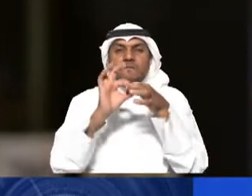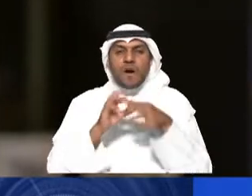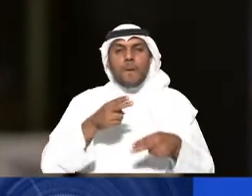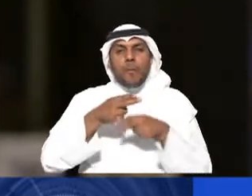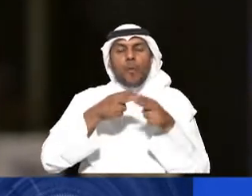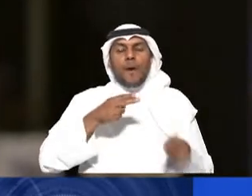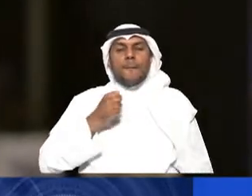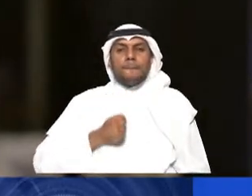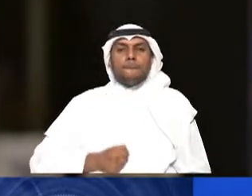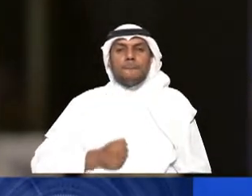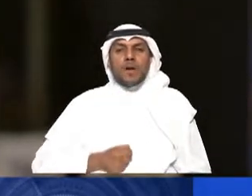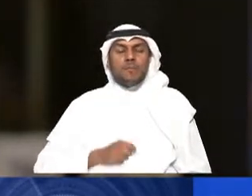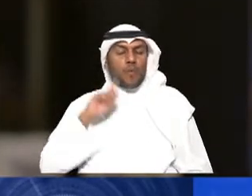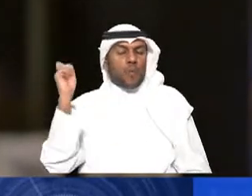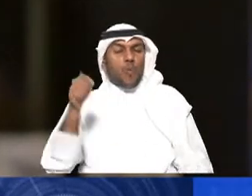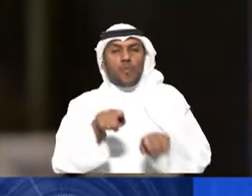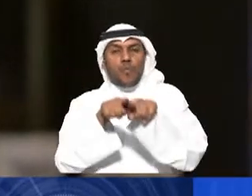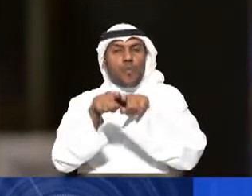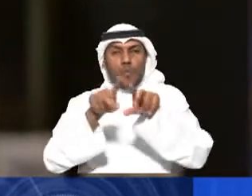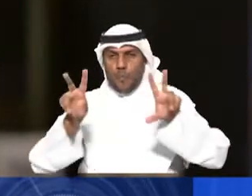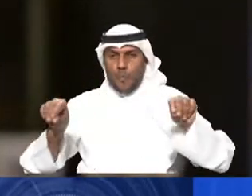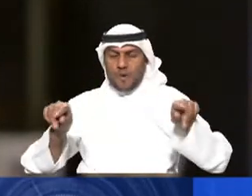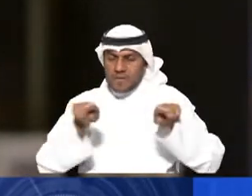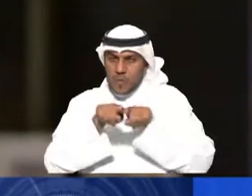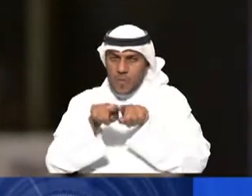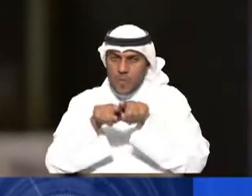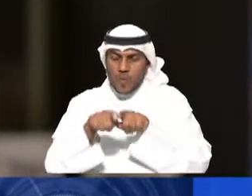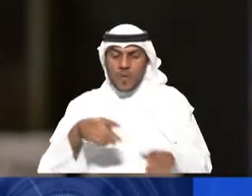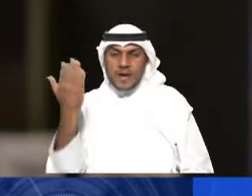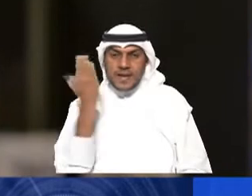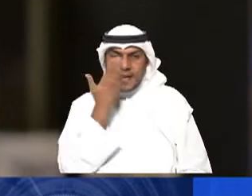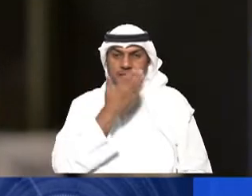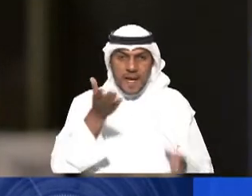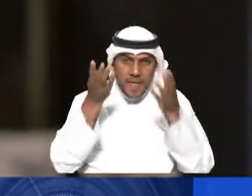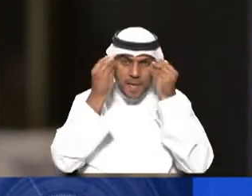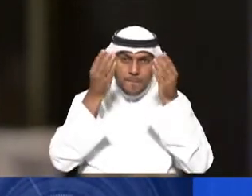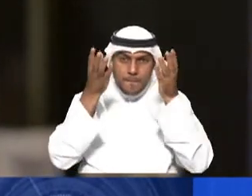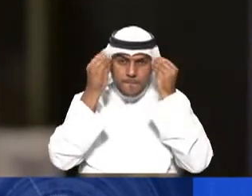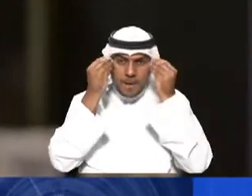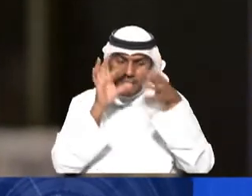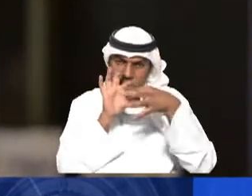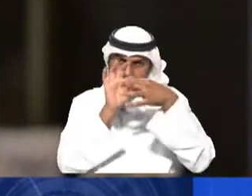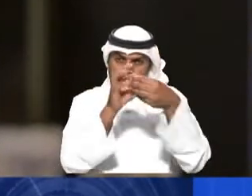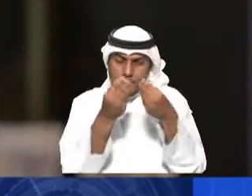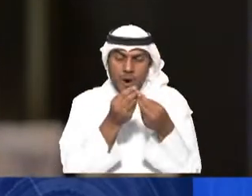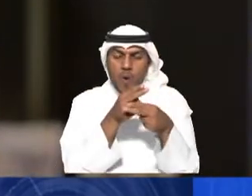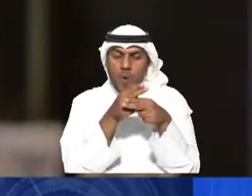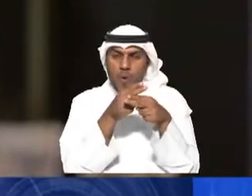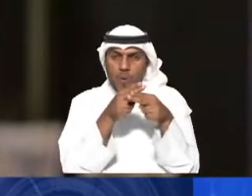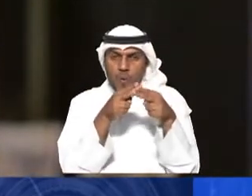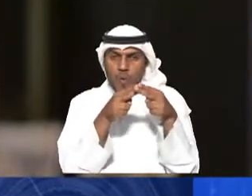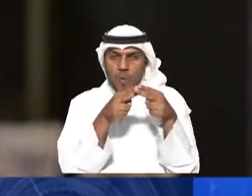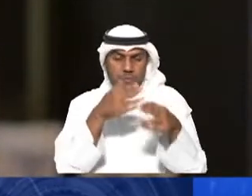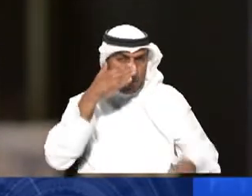نموذجا للعلاقات بين الأشقاء. على الصعيد التعليمي هناك تعاون وثيق مع الأخوان في دولة الكويت